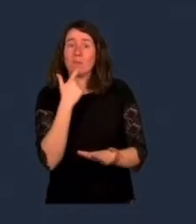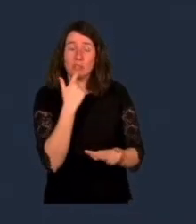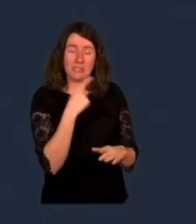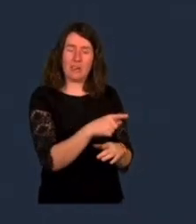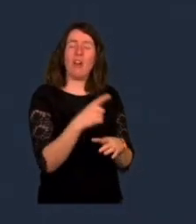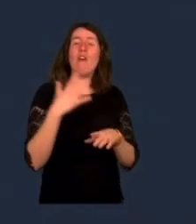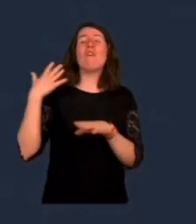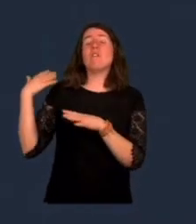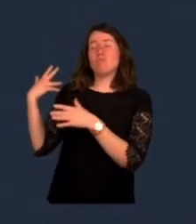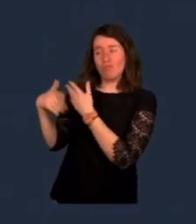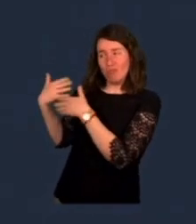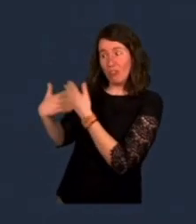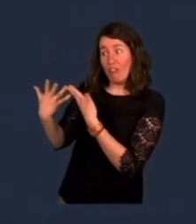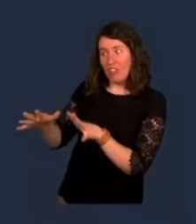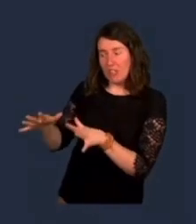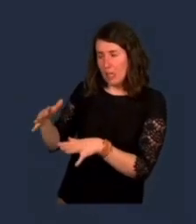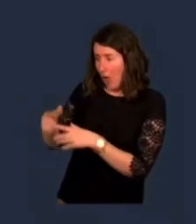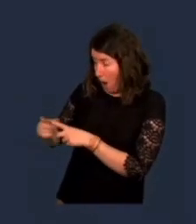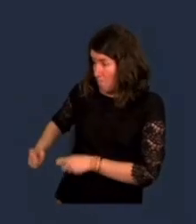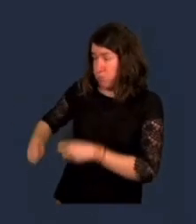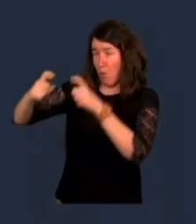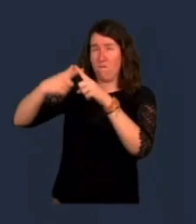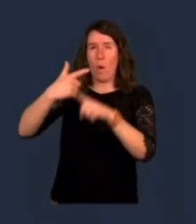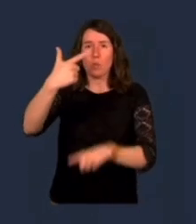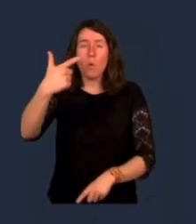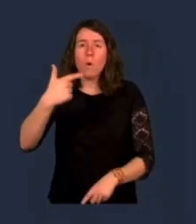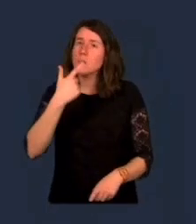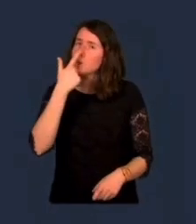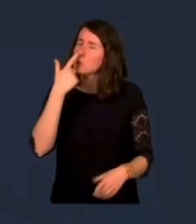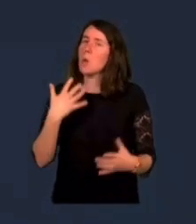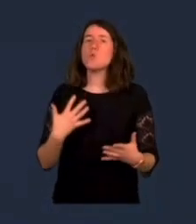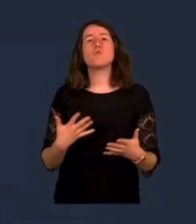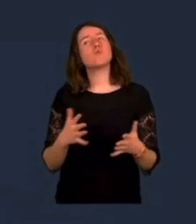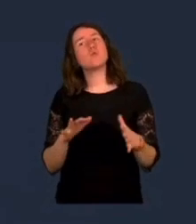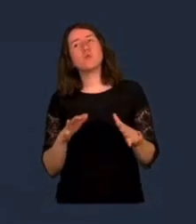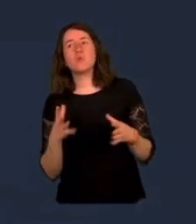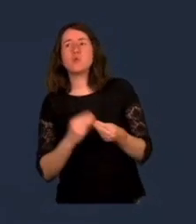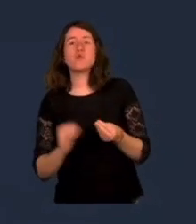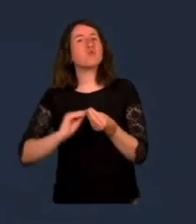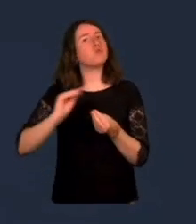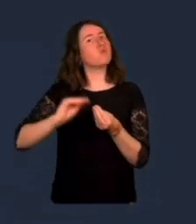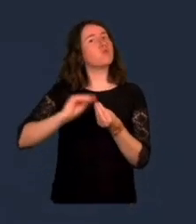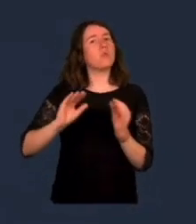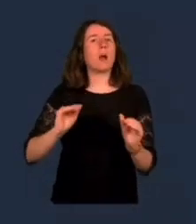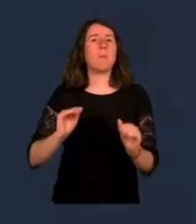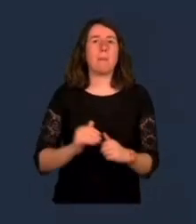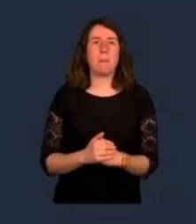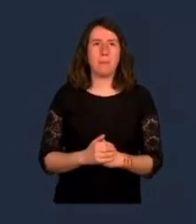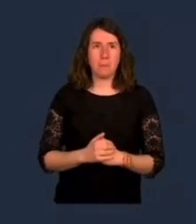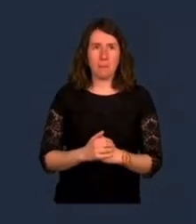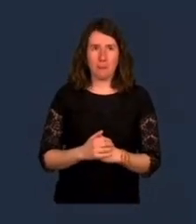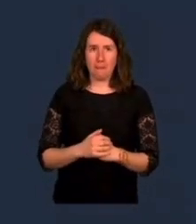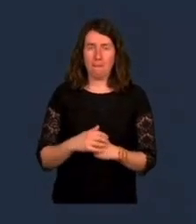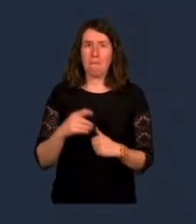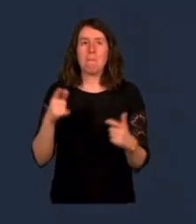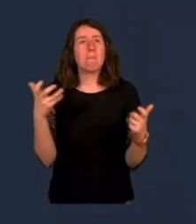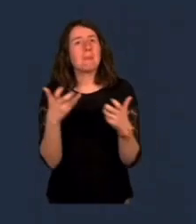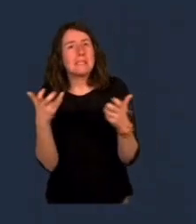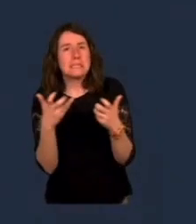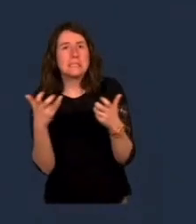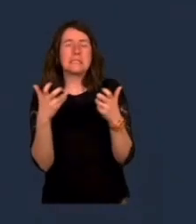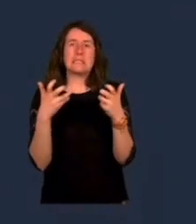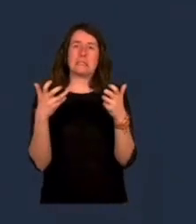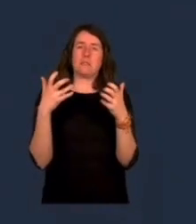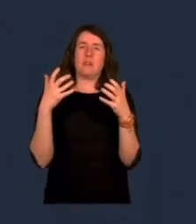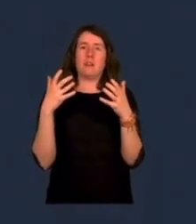déjà été fait, nous semble quelque peu superfétatoire. En effet, vouloir tisser un maillage serré de véloroutes sur la région